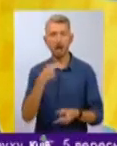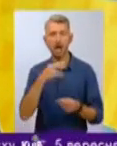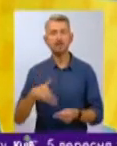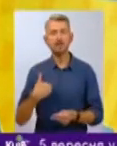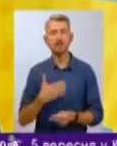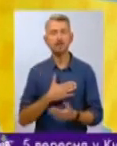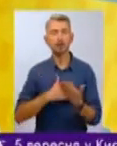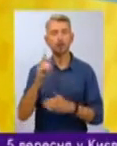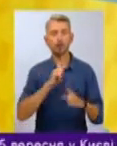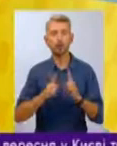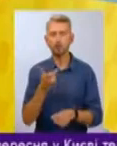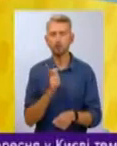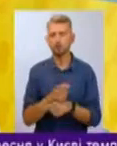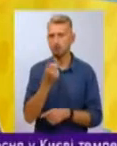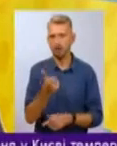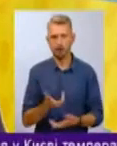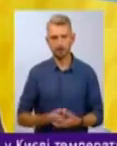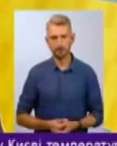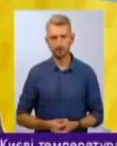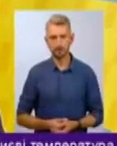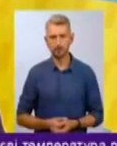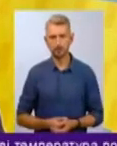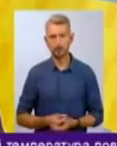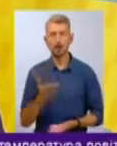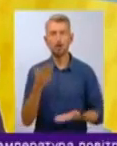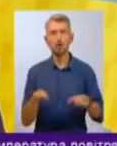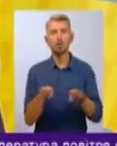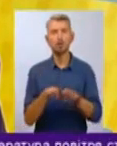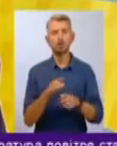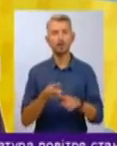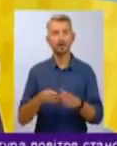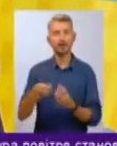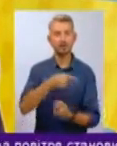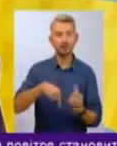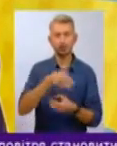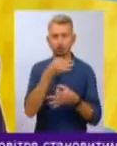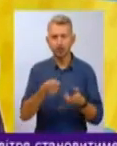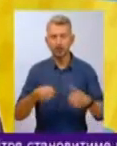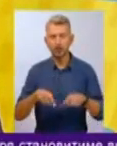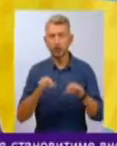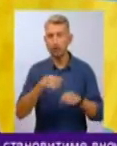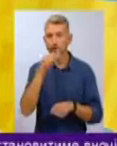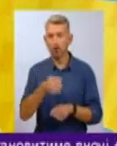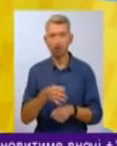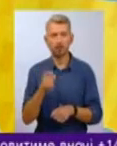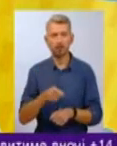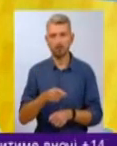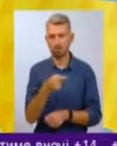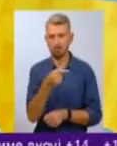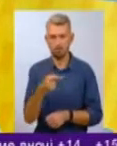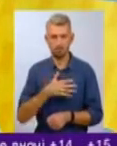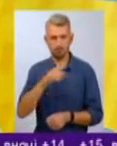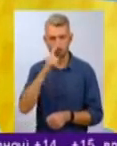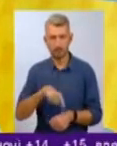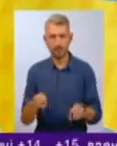нашої Верховної Ради занадто низька. Якщо порівнювати це з бізнесом, з будь-яким сектором, то можна сказати, що вона незадовільна. І таких